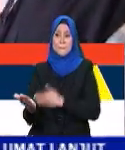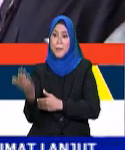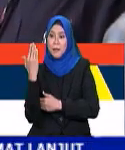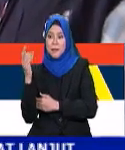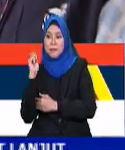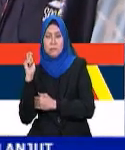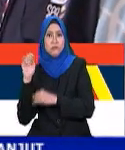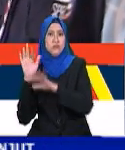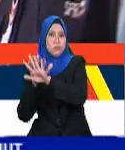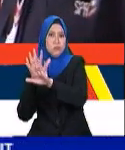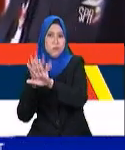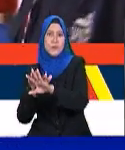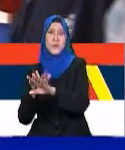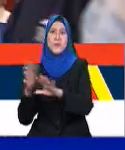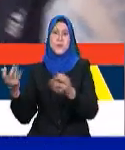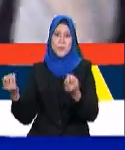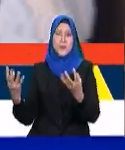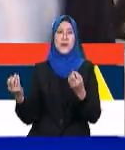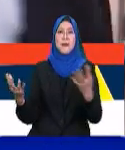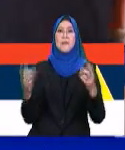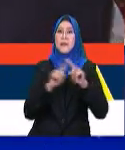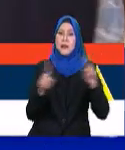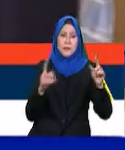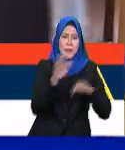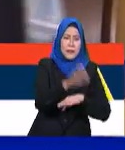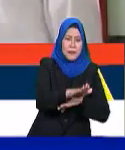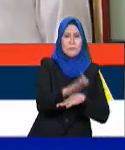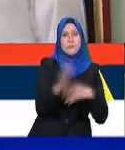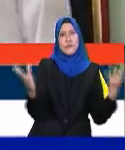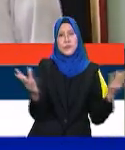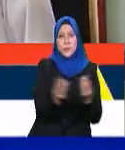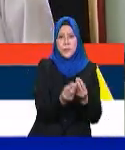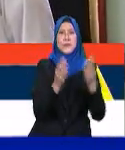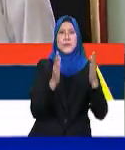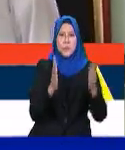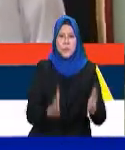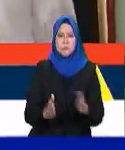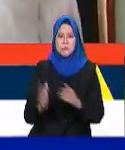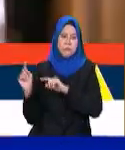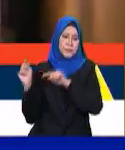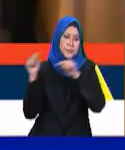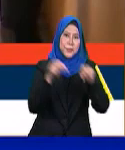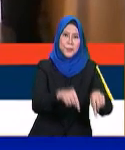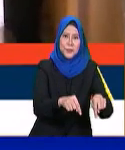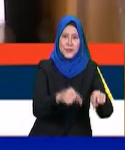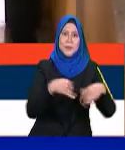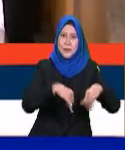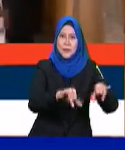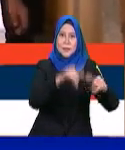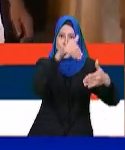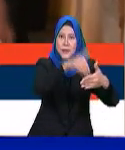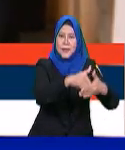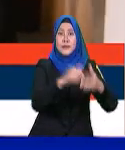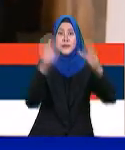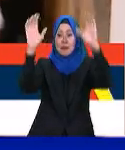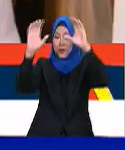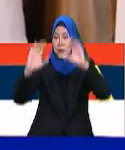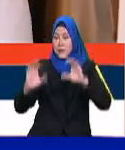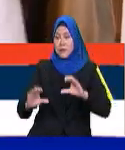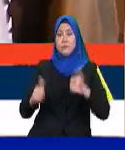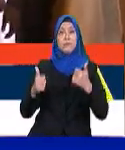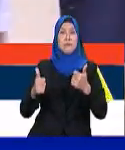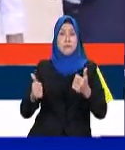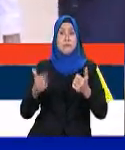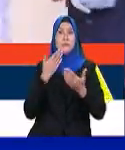tadi. Namun, masih ada pengundi yang hadir untuk melaksanakan tanggungjawab mereka. Selain itu, cuaca juga baik di sini